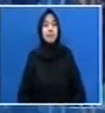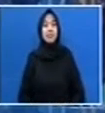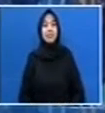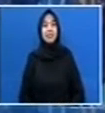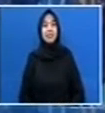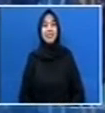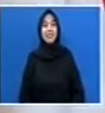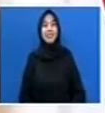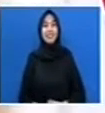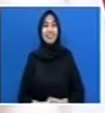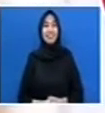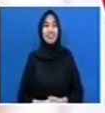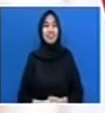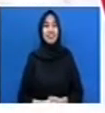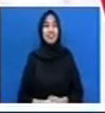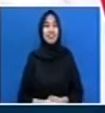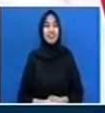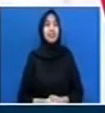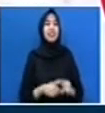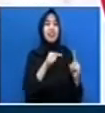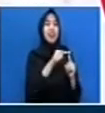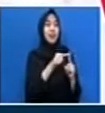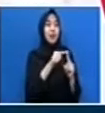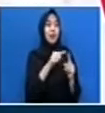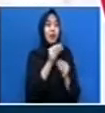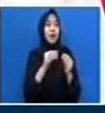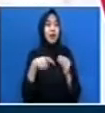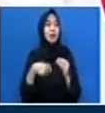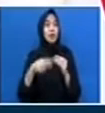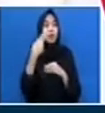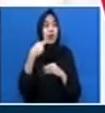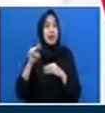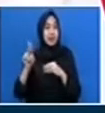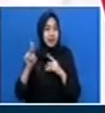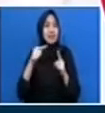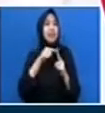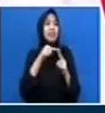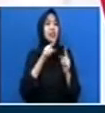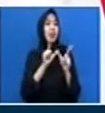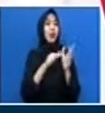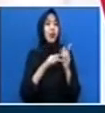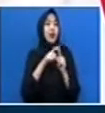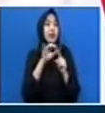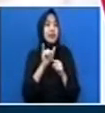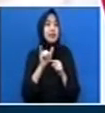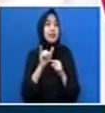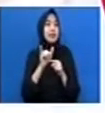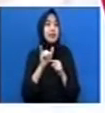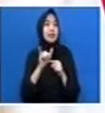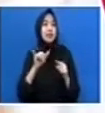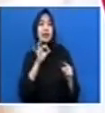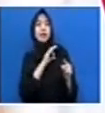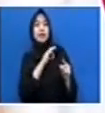Sherman. 4 tahun menjabat sebagai Wakil Menteri Luar Negeri untuk urusan politik, kali ini Wendy Sherman ditunjuk kembali oleh